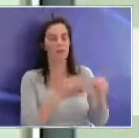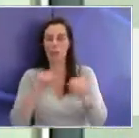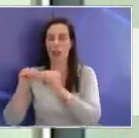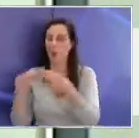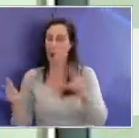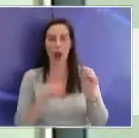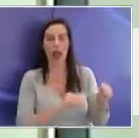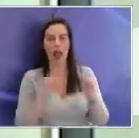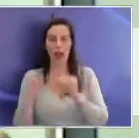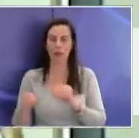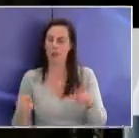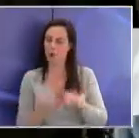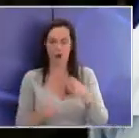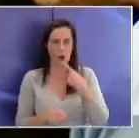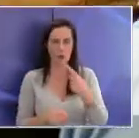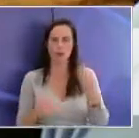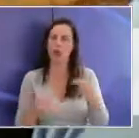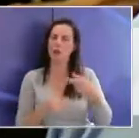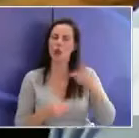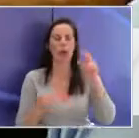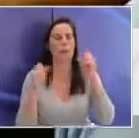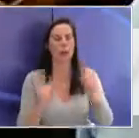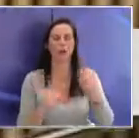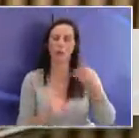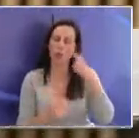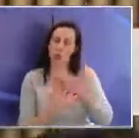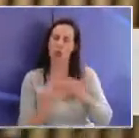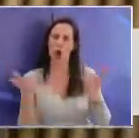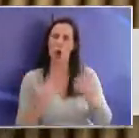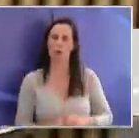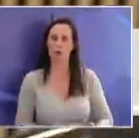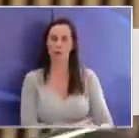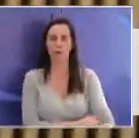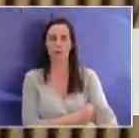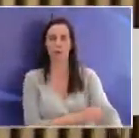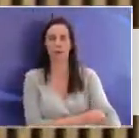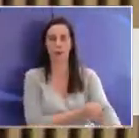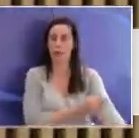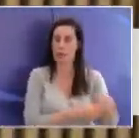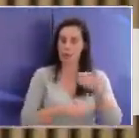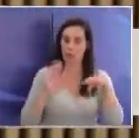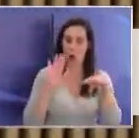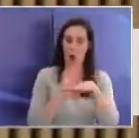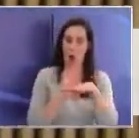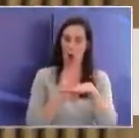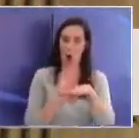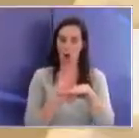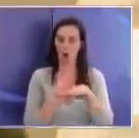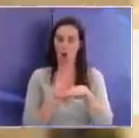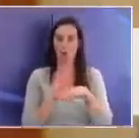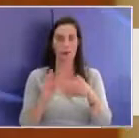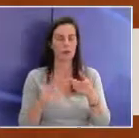למקום. כמו שאת אומרת, שהכלי הזה יהיה יותר בטוח ויותר שקוף. זה חוק שמה